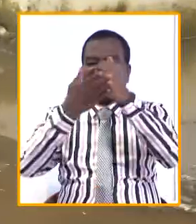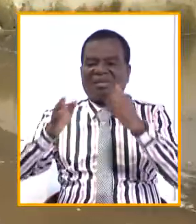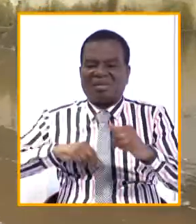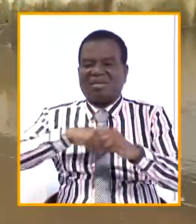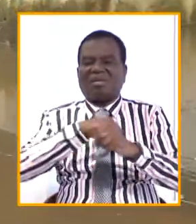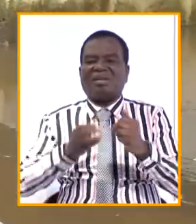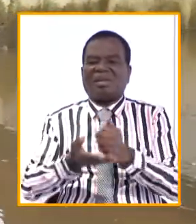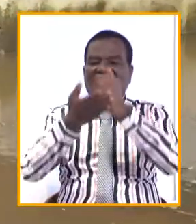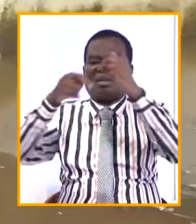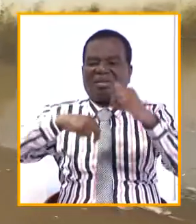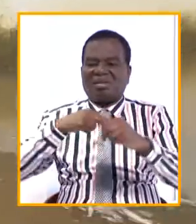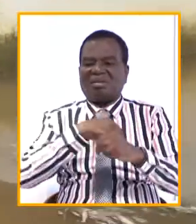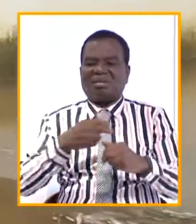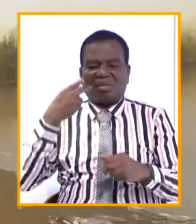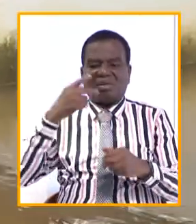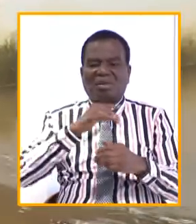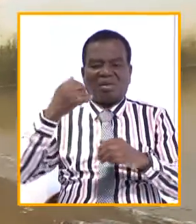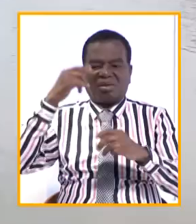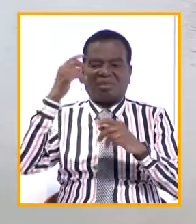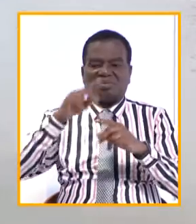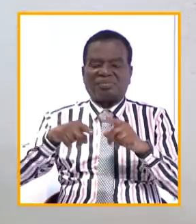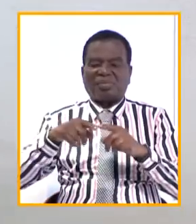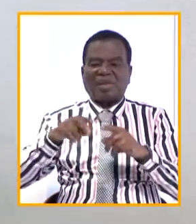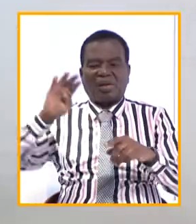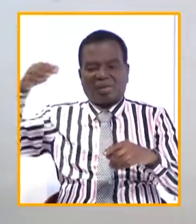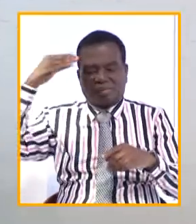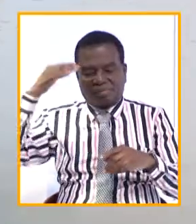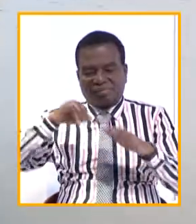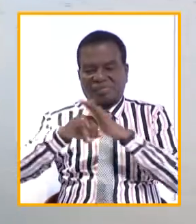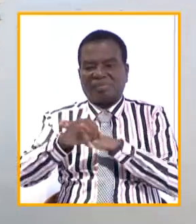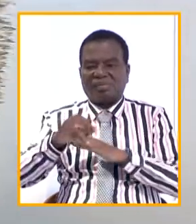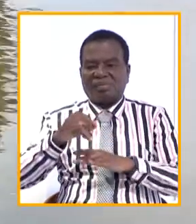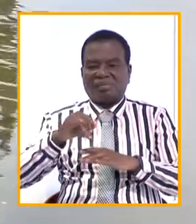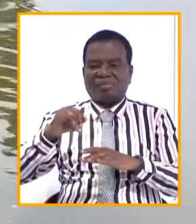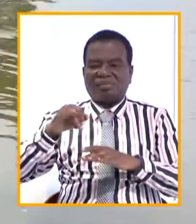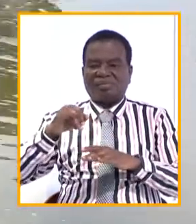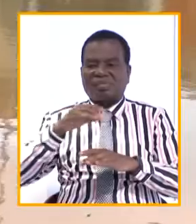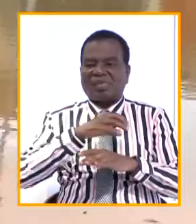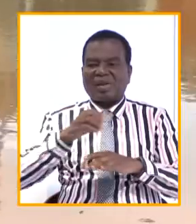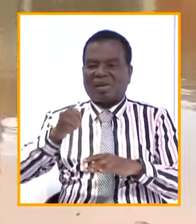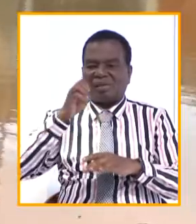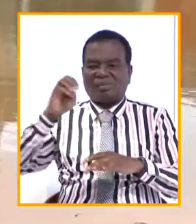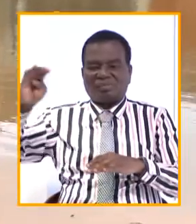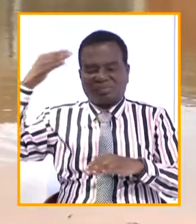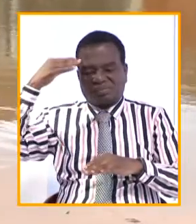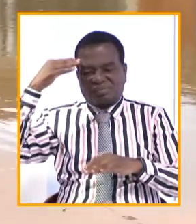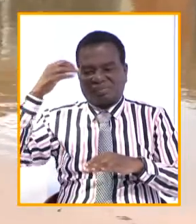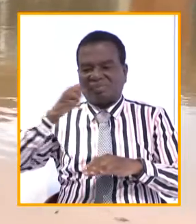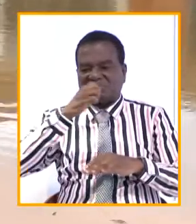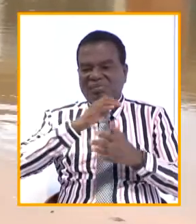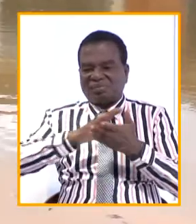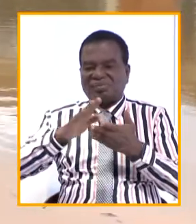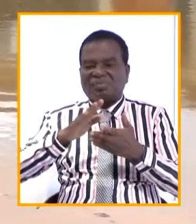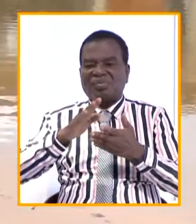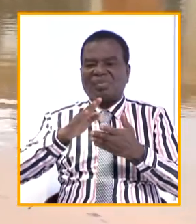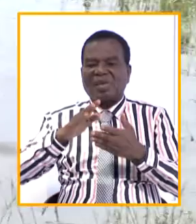aidez-nous. Au vu de cet appel, le ministre de l'Intérieur et de la Sécurité, le ministre de l'Hydraulique, de l'Assainissement et de la